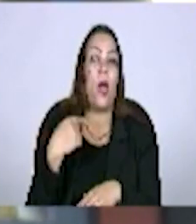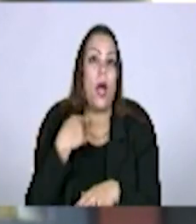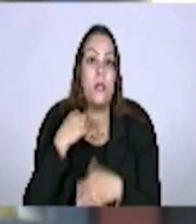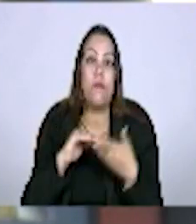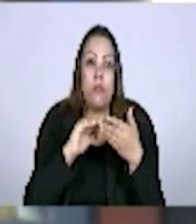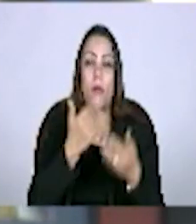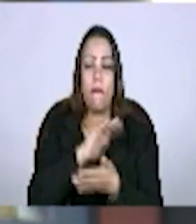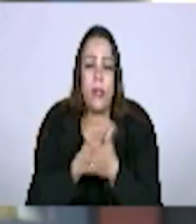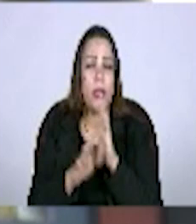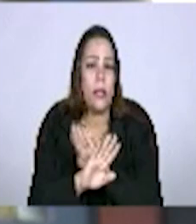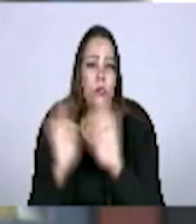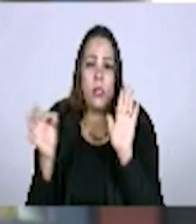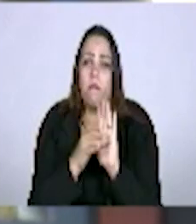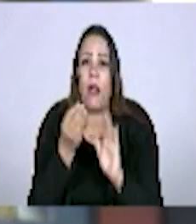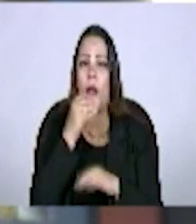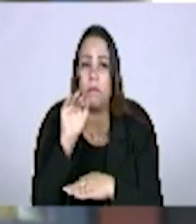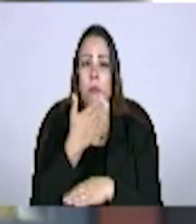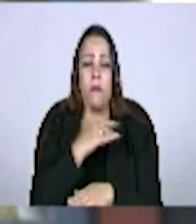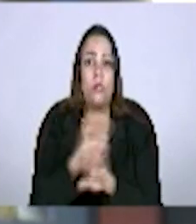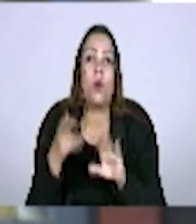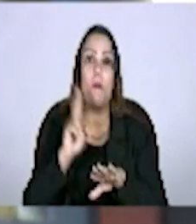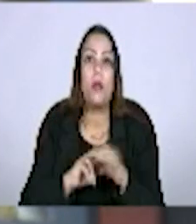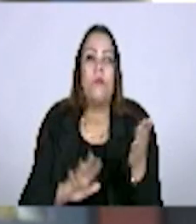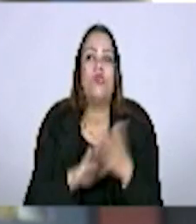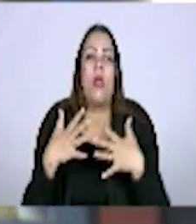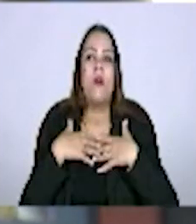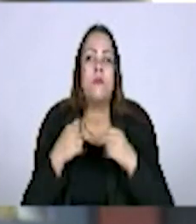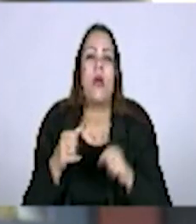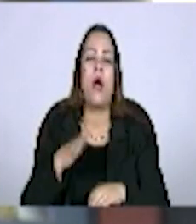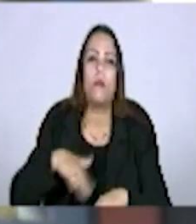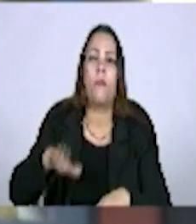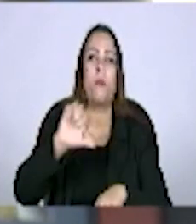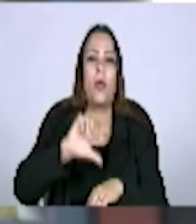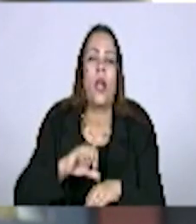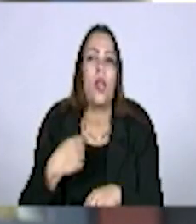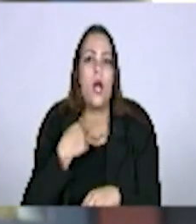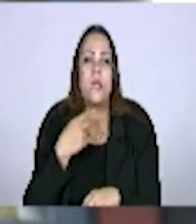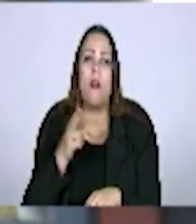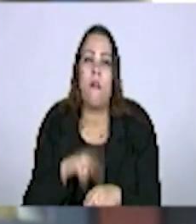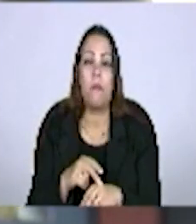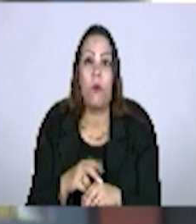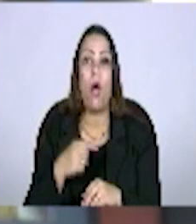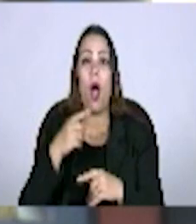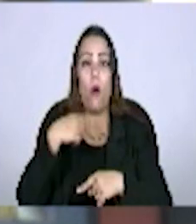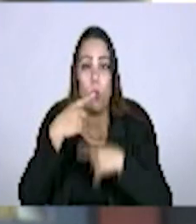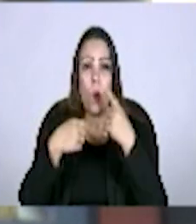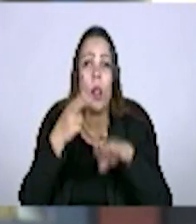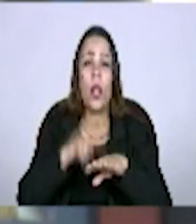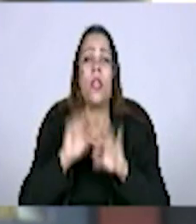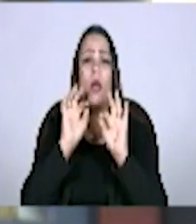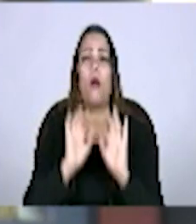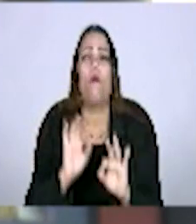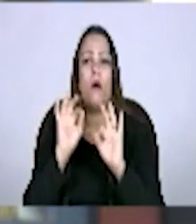مساعدات وفي ا ازمه صحيه عارمه في القطاع يعني احنا مش محتاجين نكرر الكلام اللي احنا